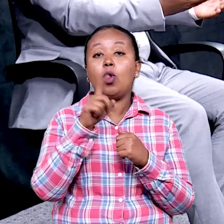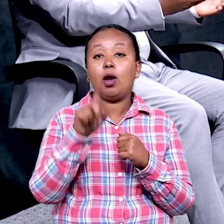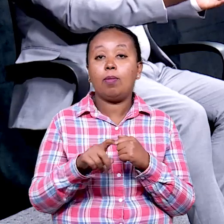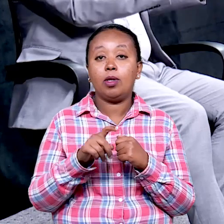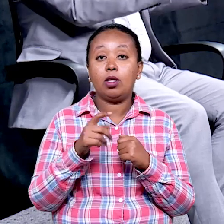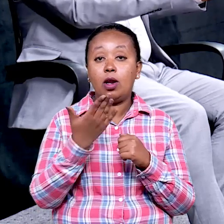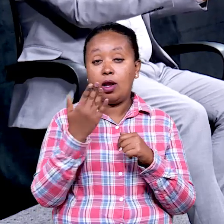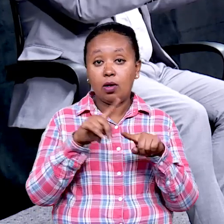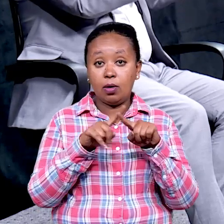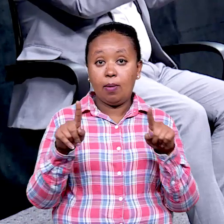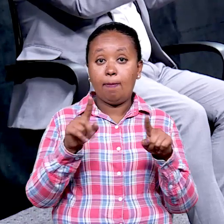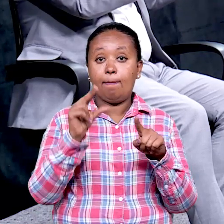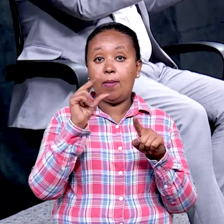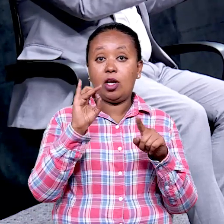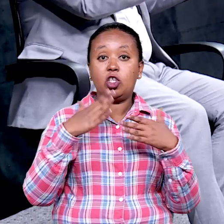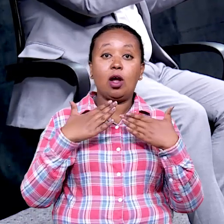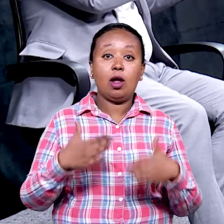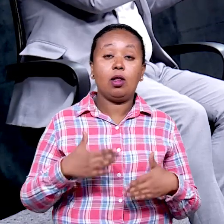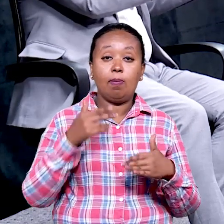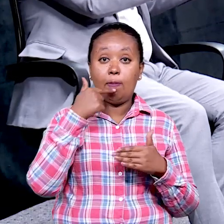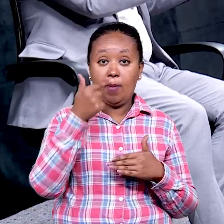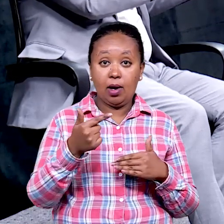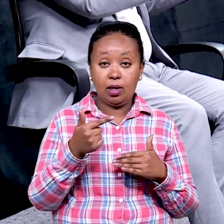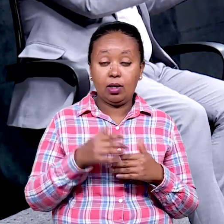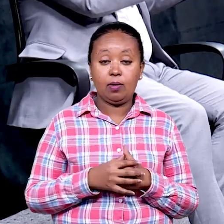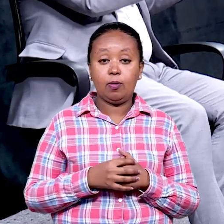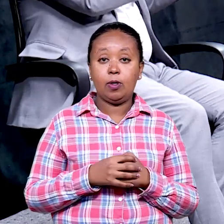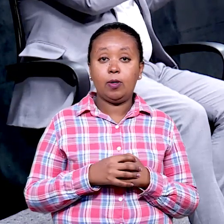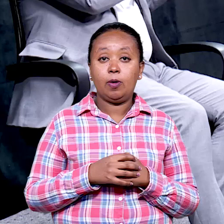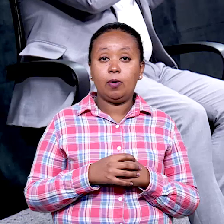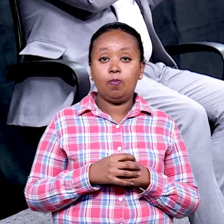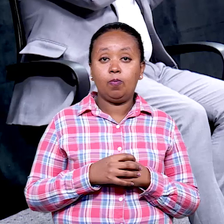መሆን ያለበት። ነገር ግን ባለ ድርሻ አካላት ናቸው ማለት